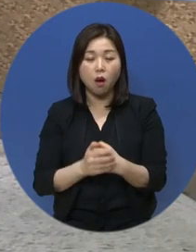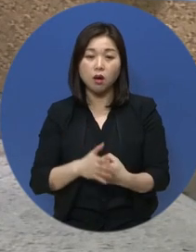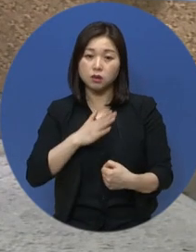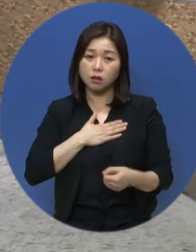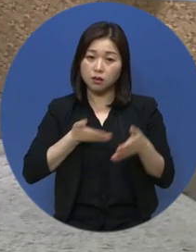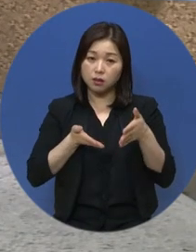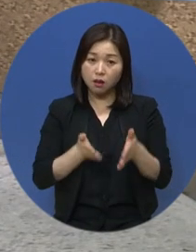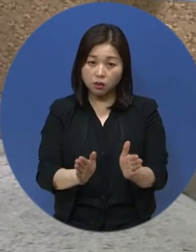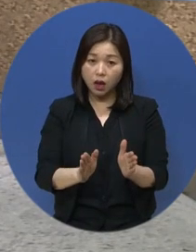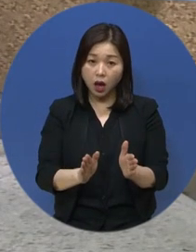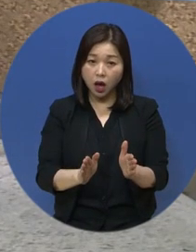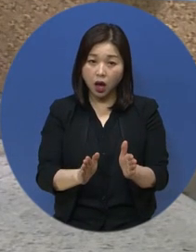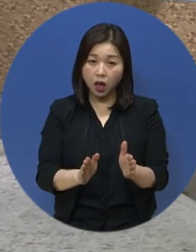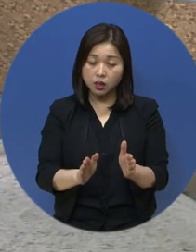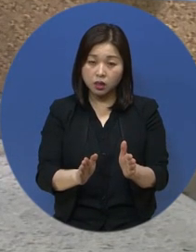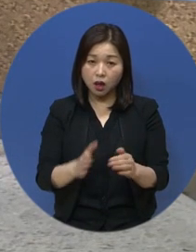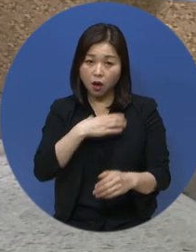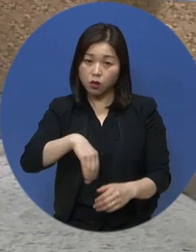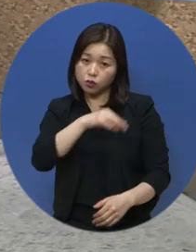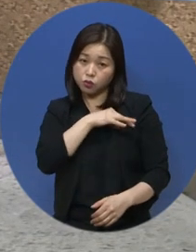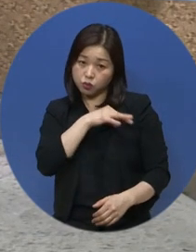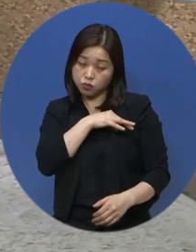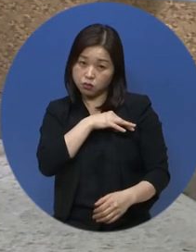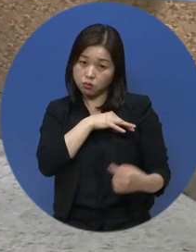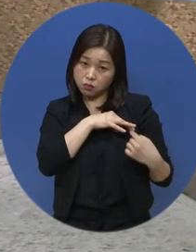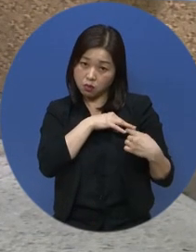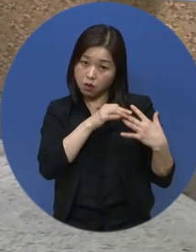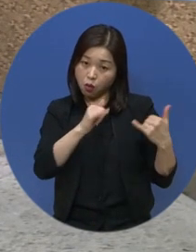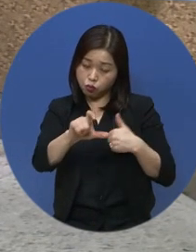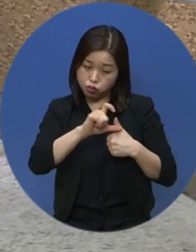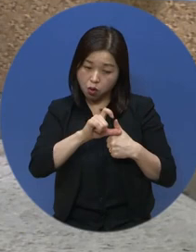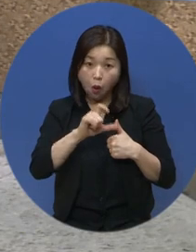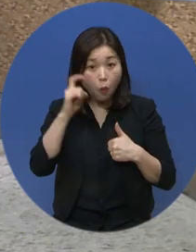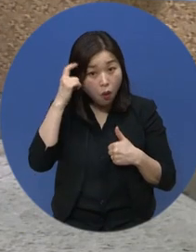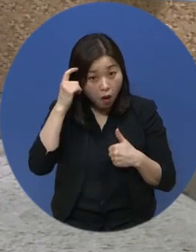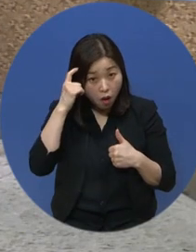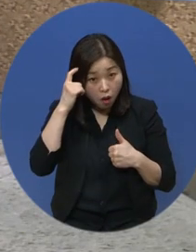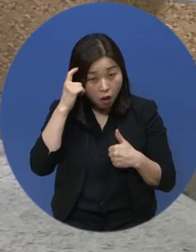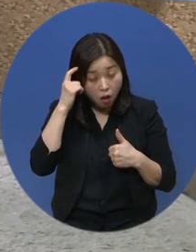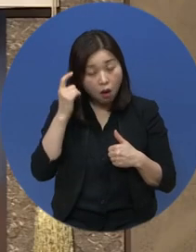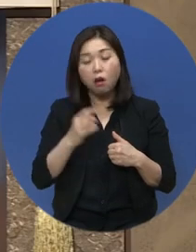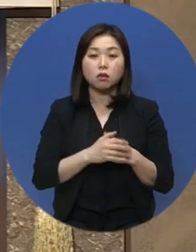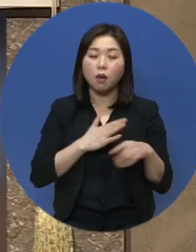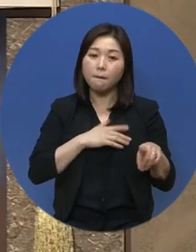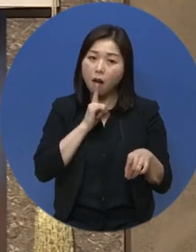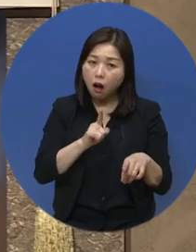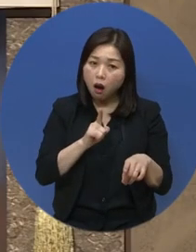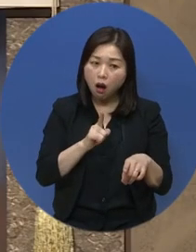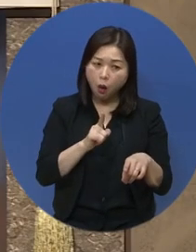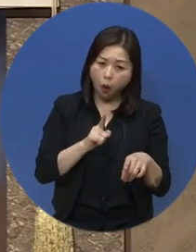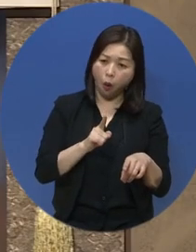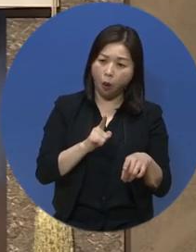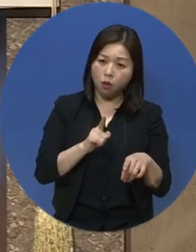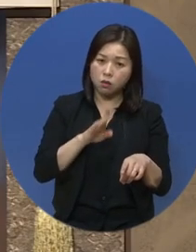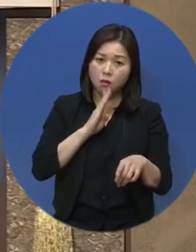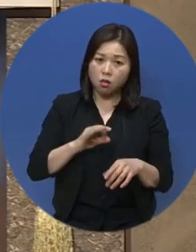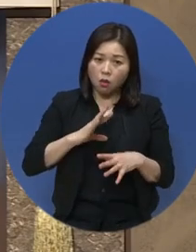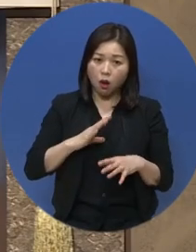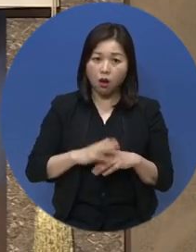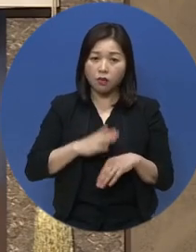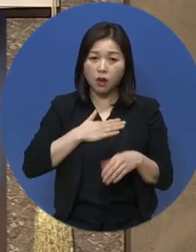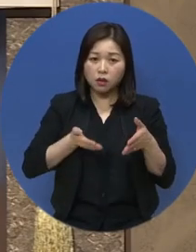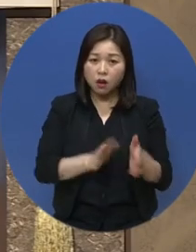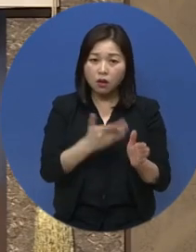저는 태어났는데 수국권자라고 불리죠? 그러더라고요. 네, 놀랍지 않으세요? 아이들이 그걸 인식하고 있다는 거예요. 나는 왜